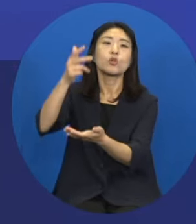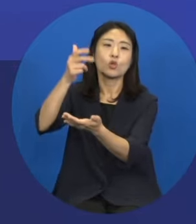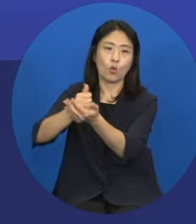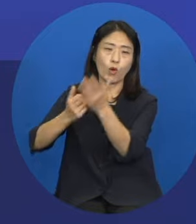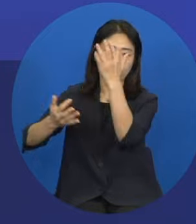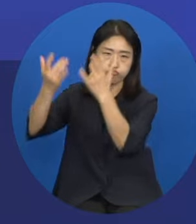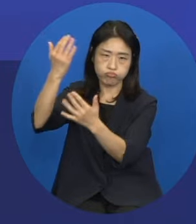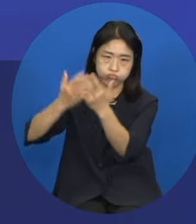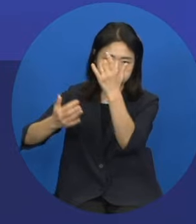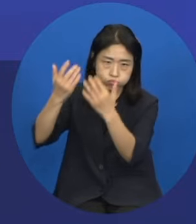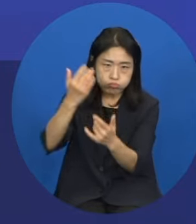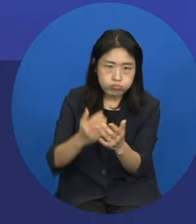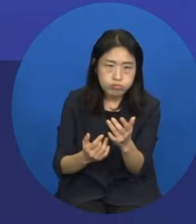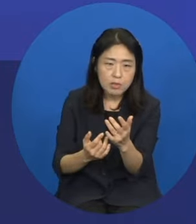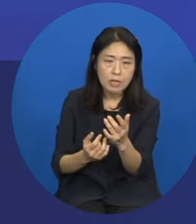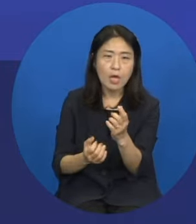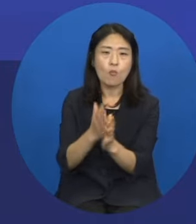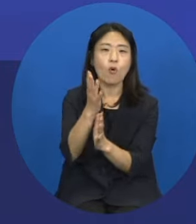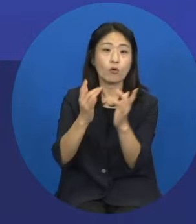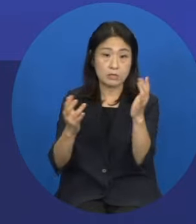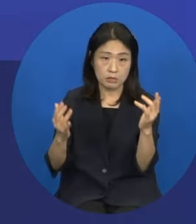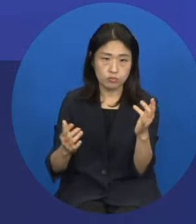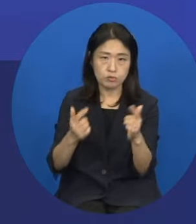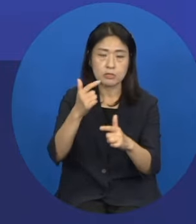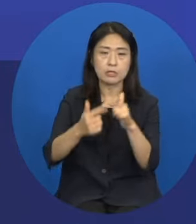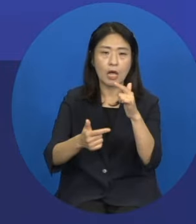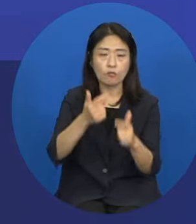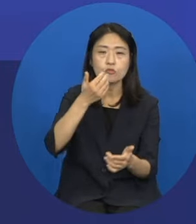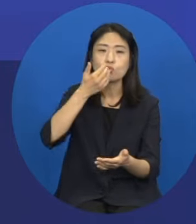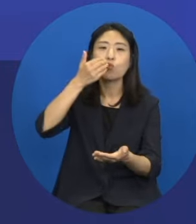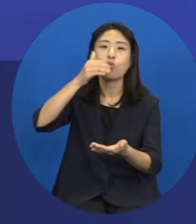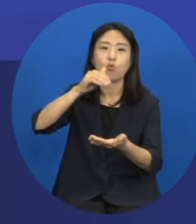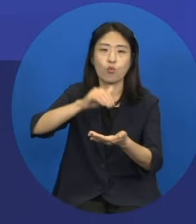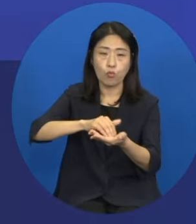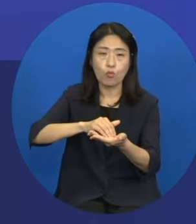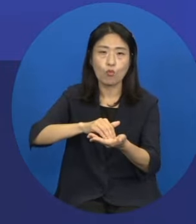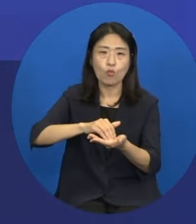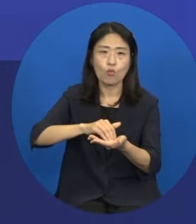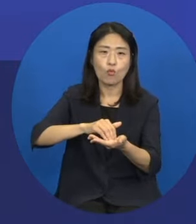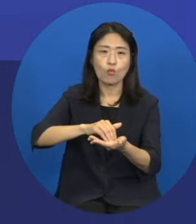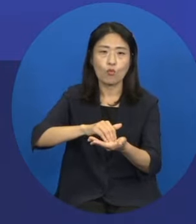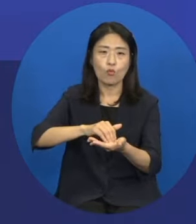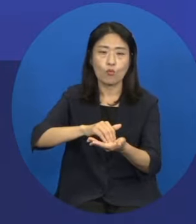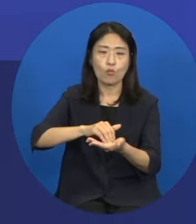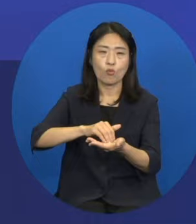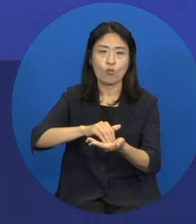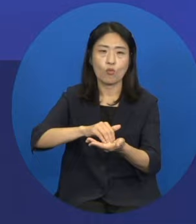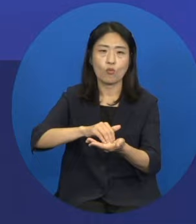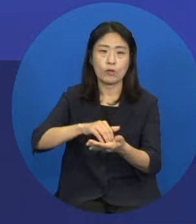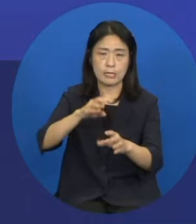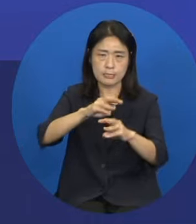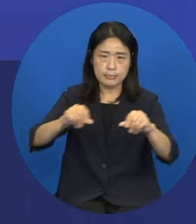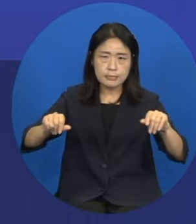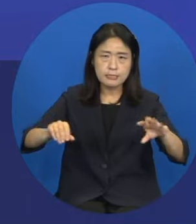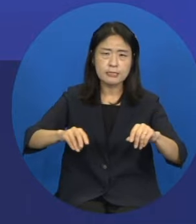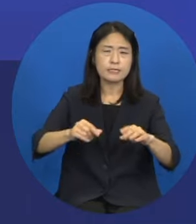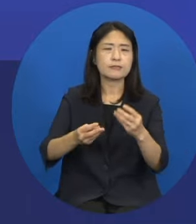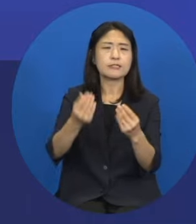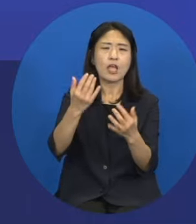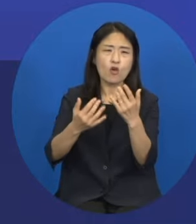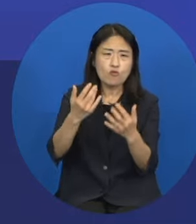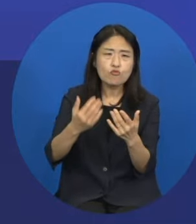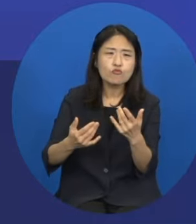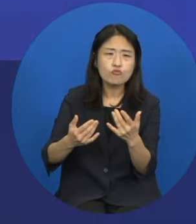여호와의 불이 내려서 번제물과 나무와 돌과 돌도 태워요. 불이 그냥 불이 아니에요. 흙을 태우고 도랑에